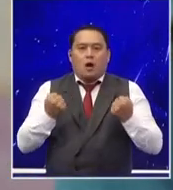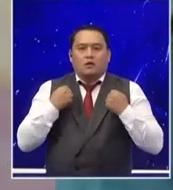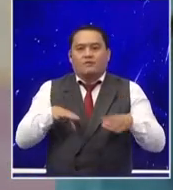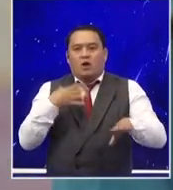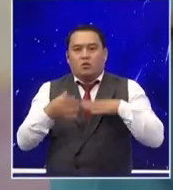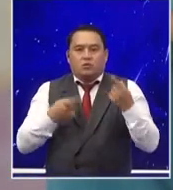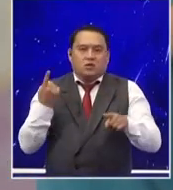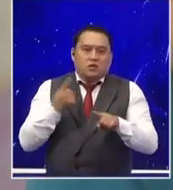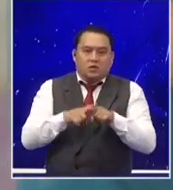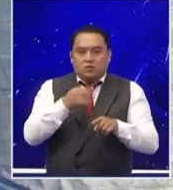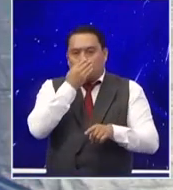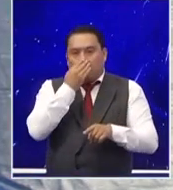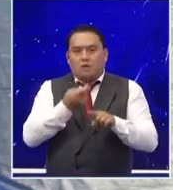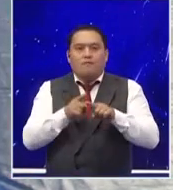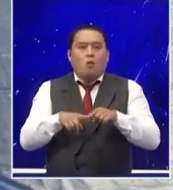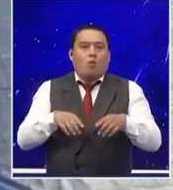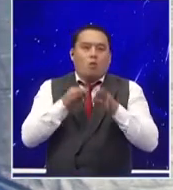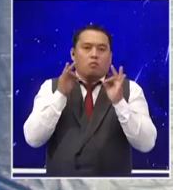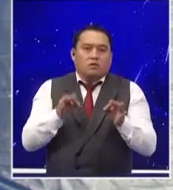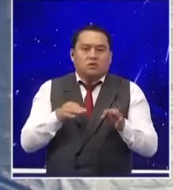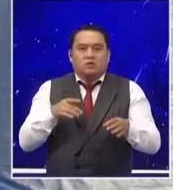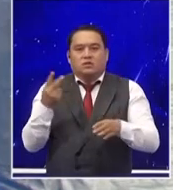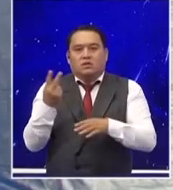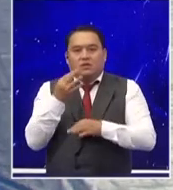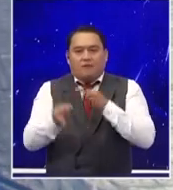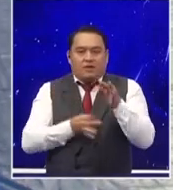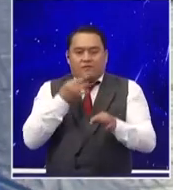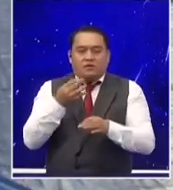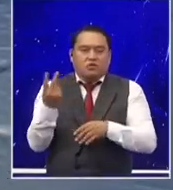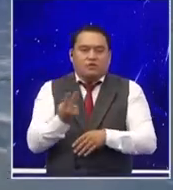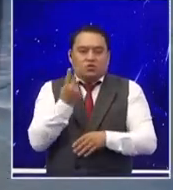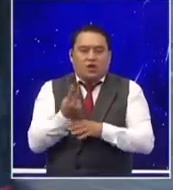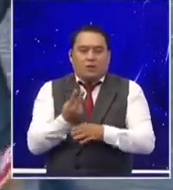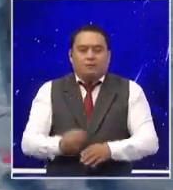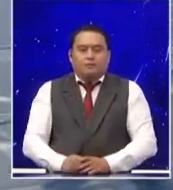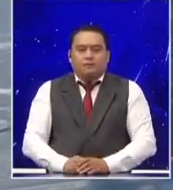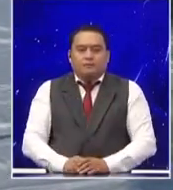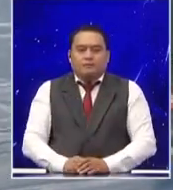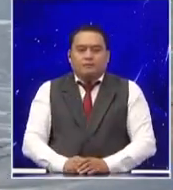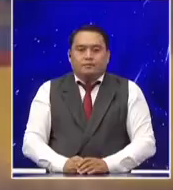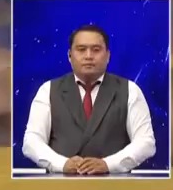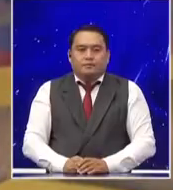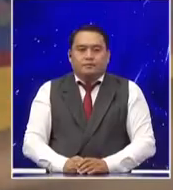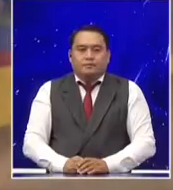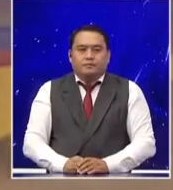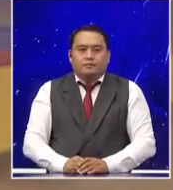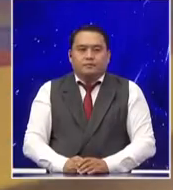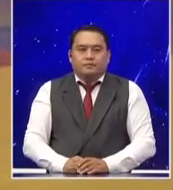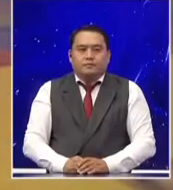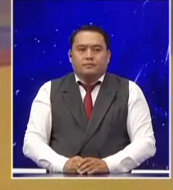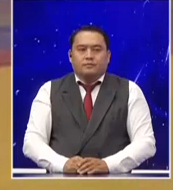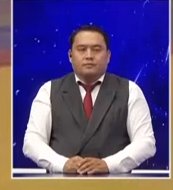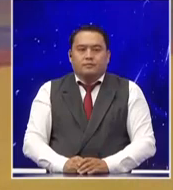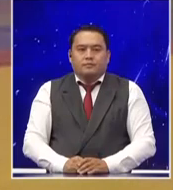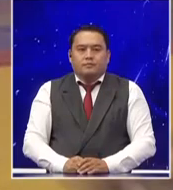отрабатывают технику исполнения приёмов занятия проходят ежедневно по 2 часа в сутки ждешь